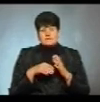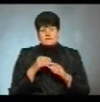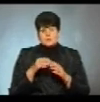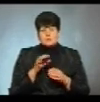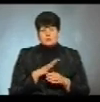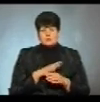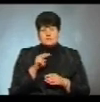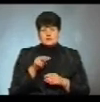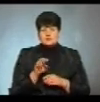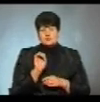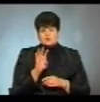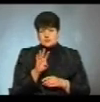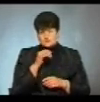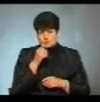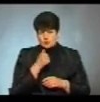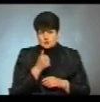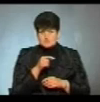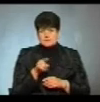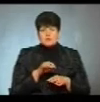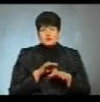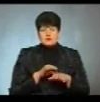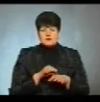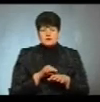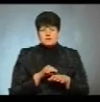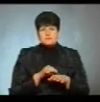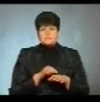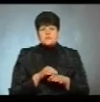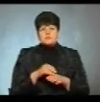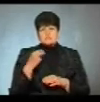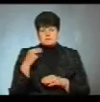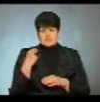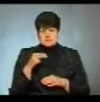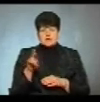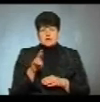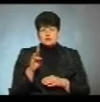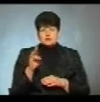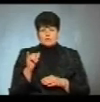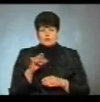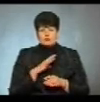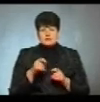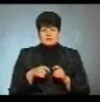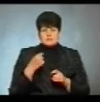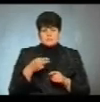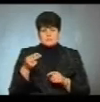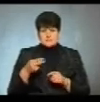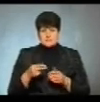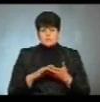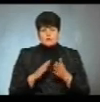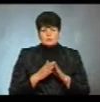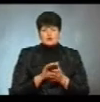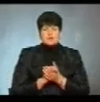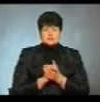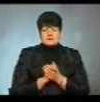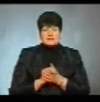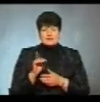відбулися 2014-го. Вони проведені достроково, бо за президентства Януковича було зірване підписання угоди про асоціацію